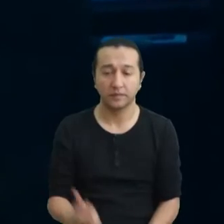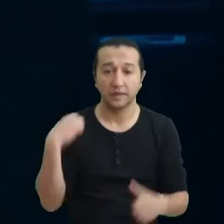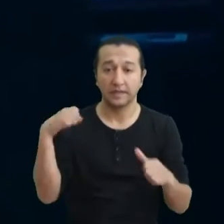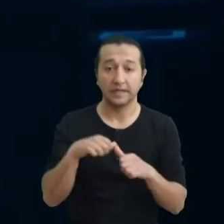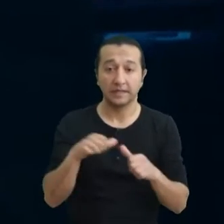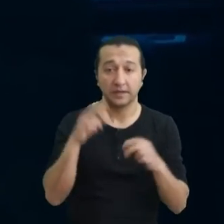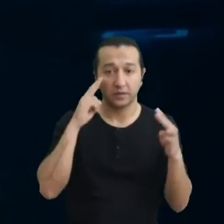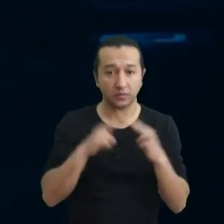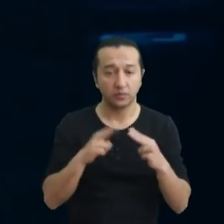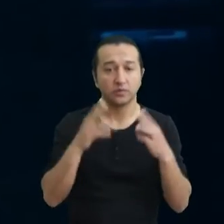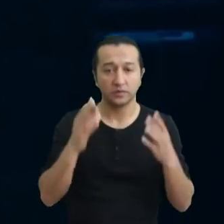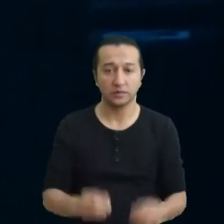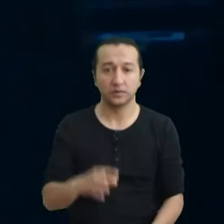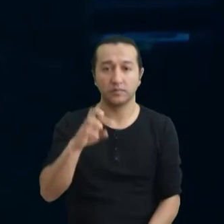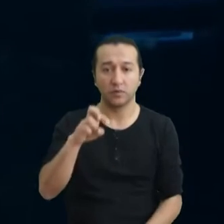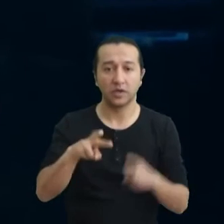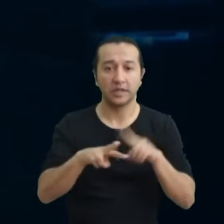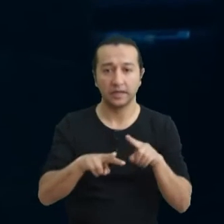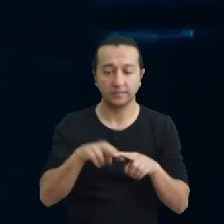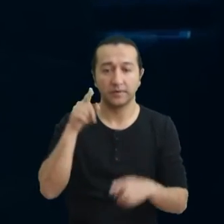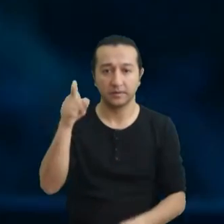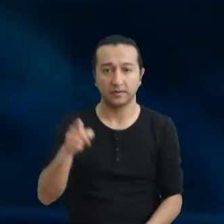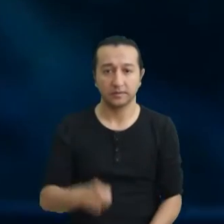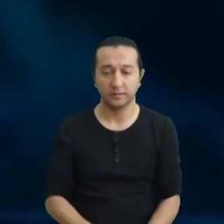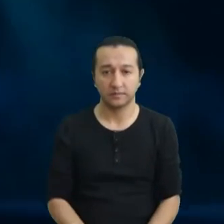Tekrar görüşeceğiz. Polat Alemdar.